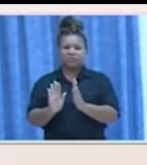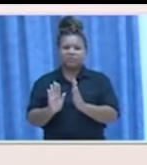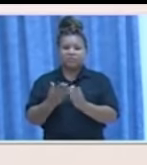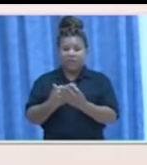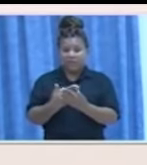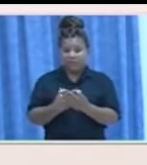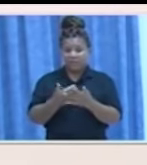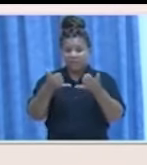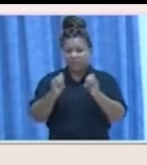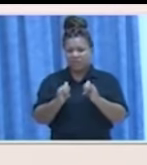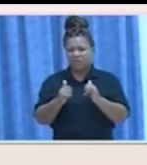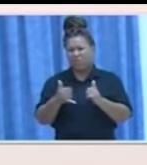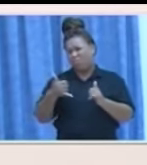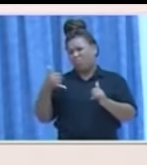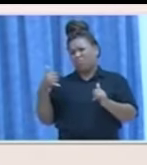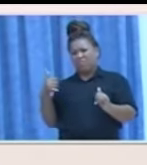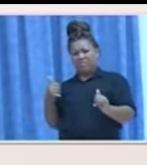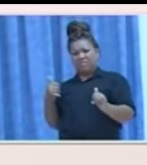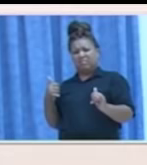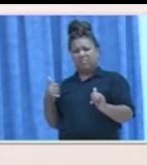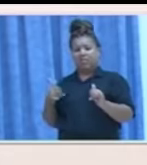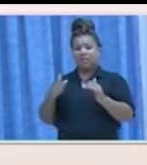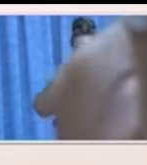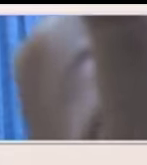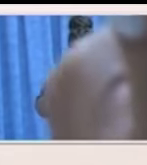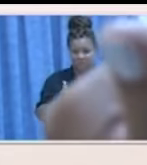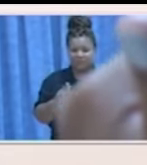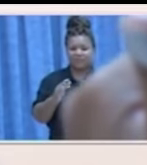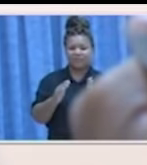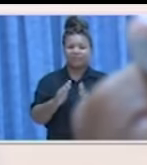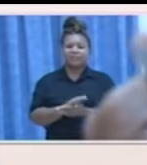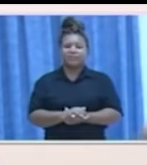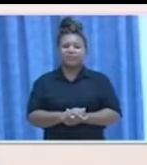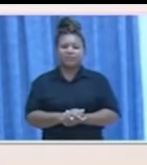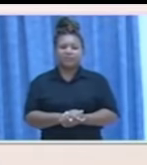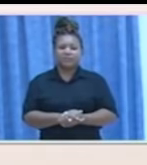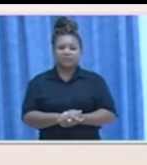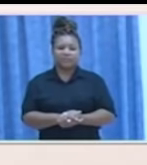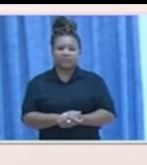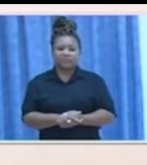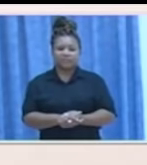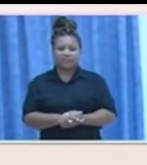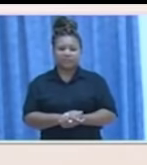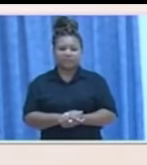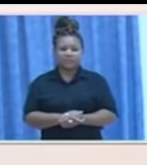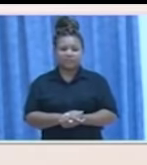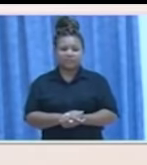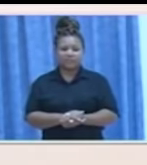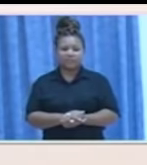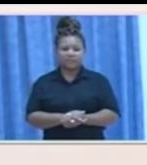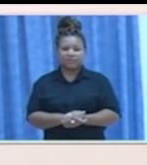facilitez dans la cour, pas de appropriés, vous n'avez pas de faire une quarantaine dans la cour. Mais dans sa flight billet, il y a 11